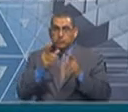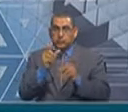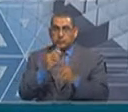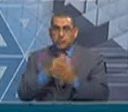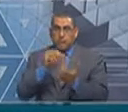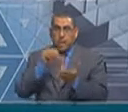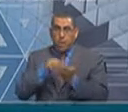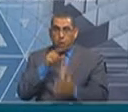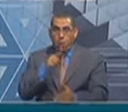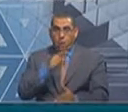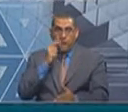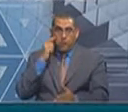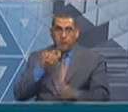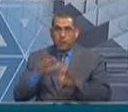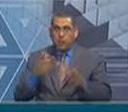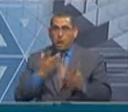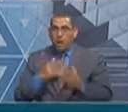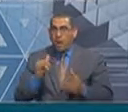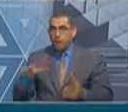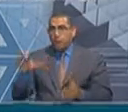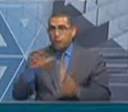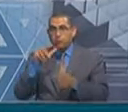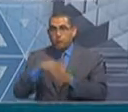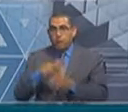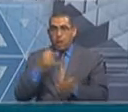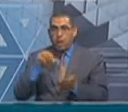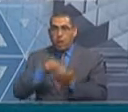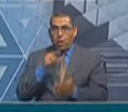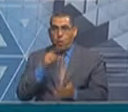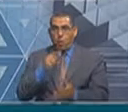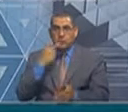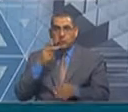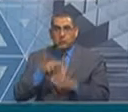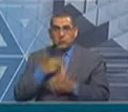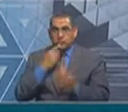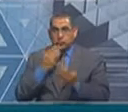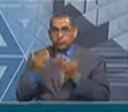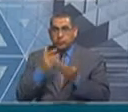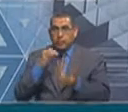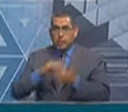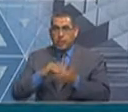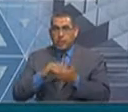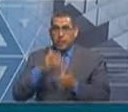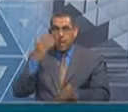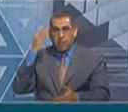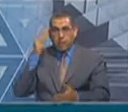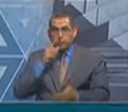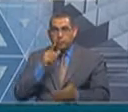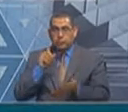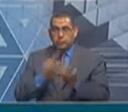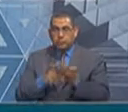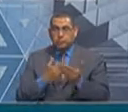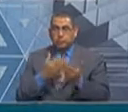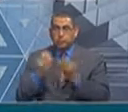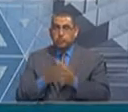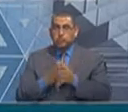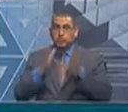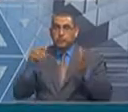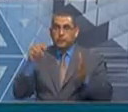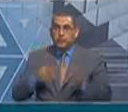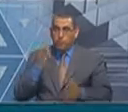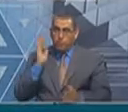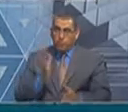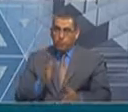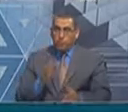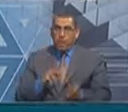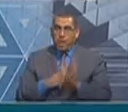أن إيران تهدد أمن المنطقة من خلال أذرع. أعتقد أن دول أيضا مجلس التعاون الخليجي ستتحدث وبشكل كبير إذا كان